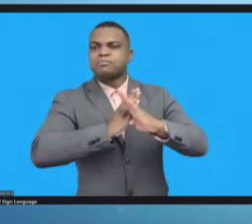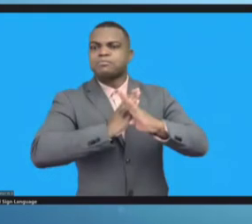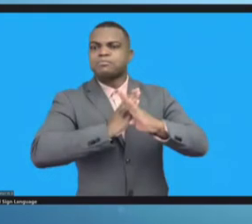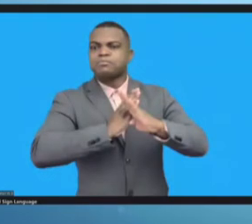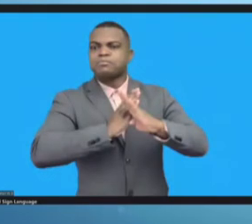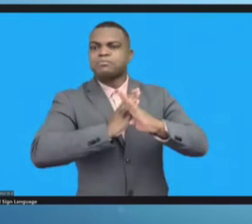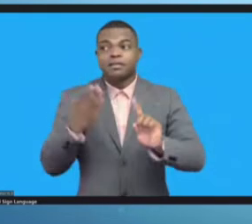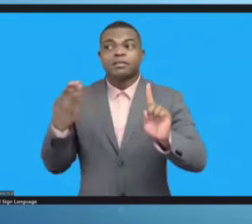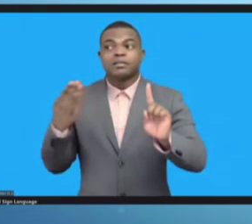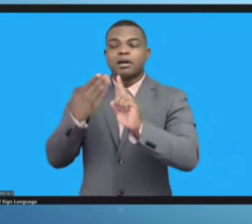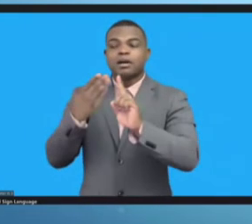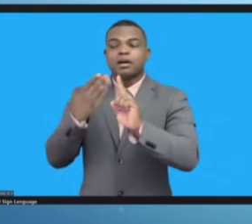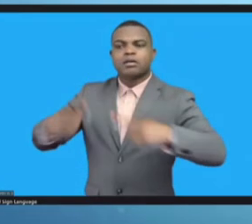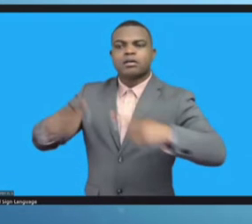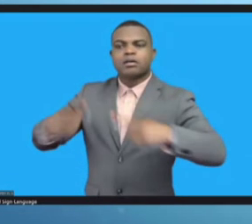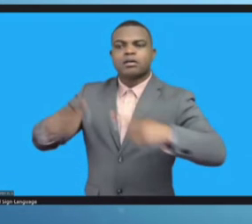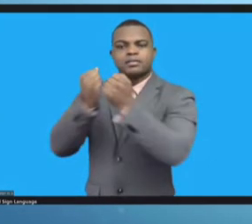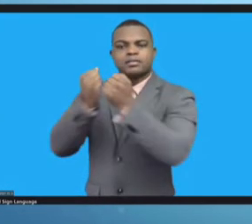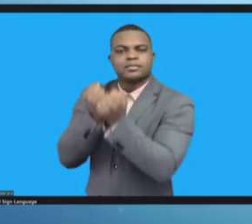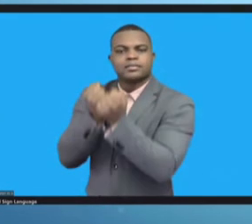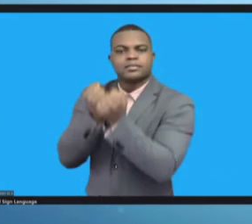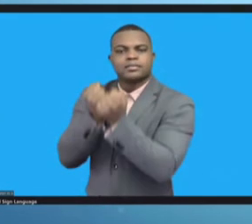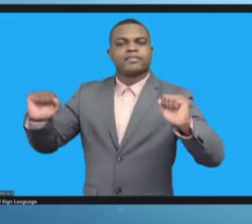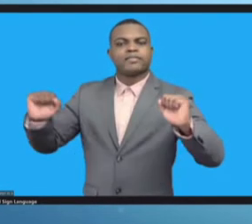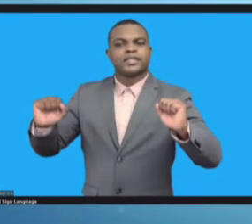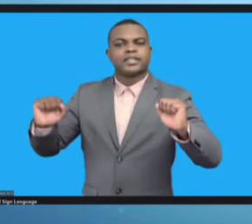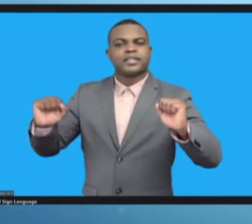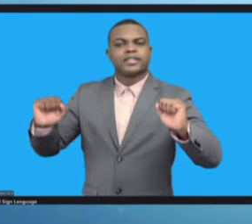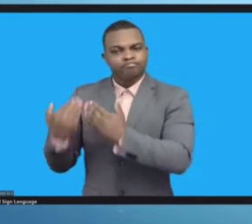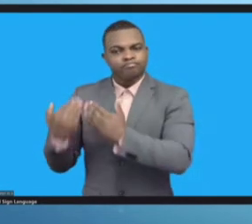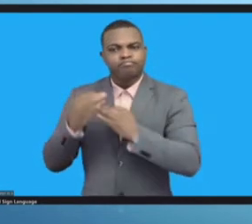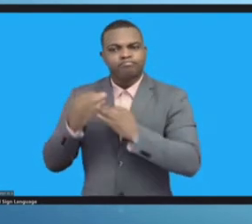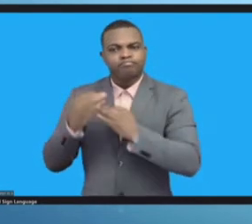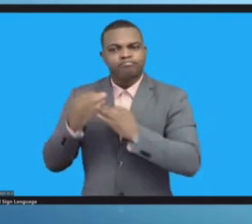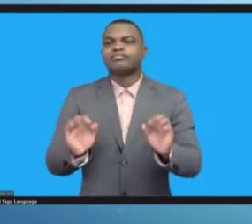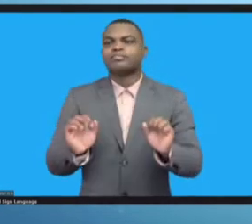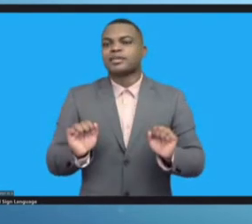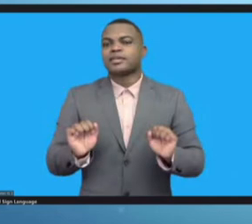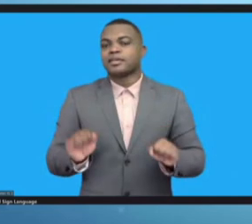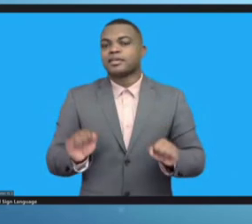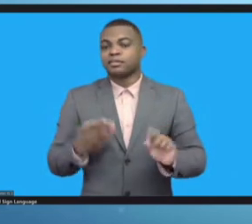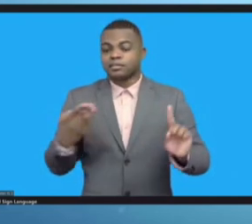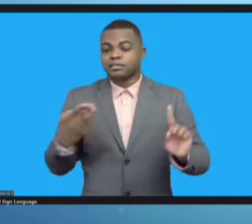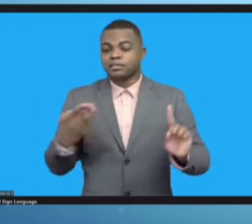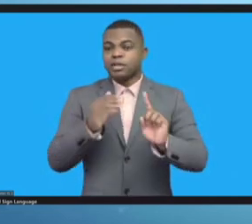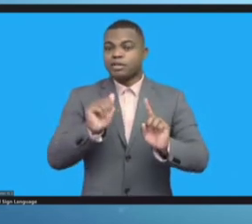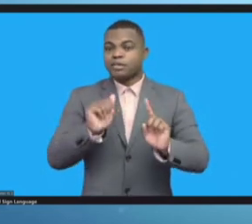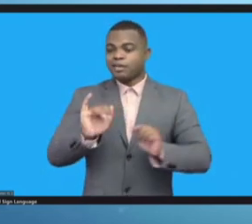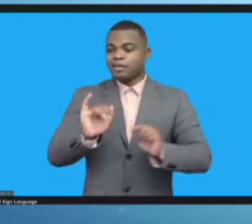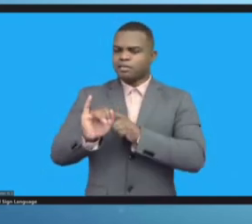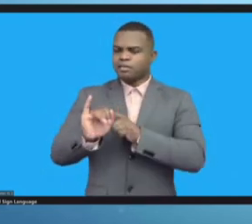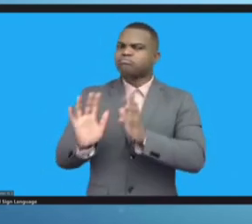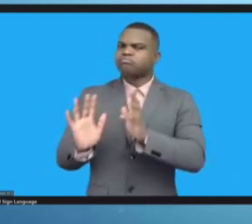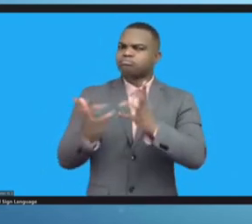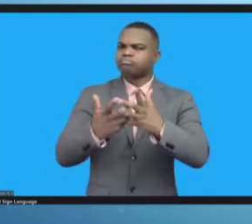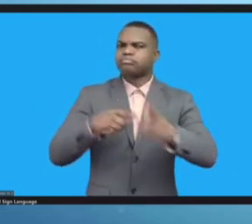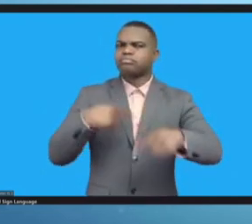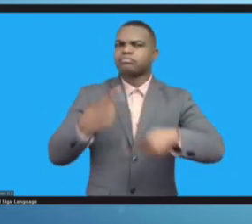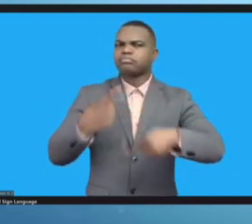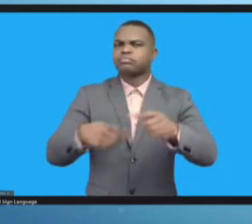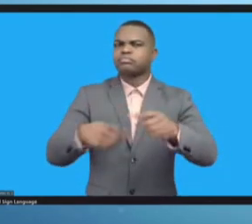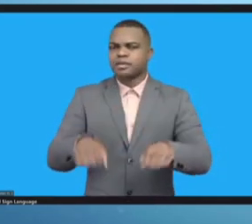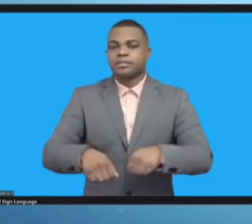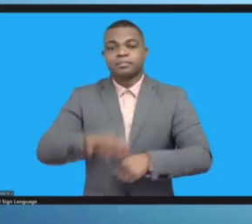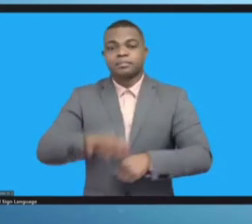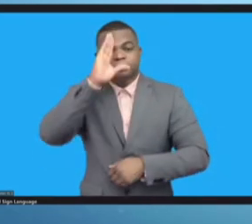les technologies avancées, y compris l'intelligence artificielle. Mesdames et messieurs, encore une fois, bienvenue à ce forum. J'ai